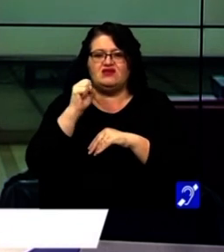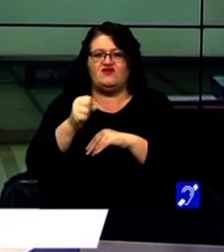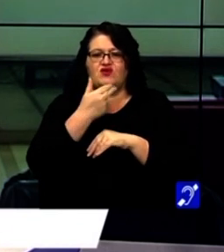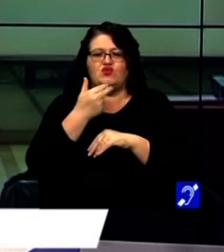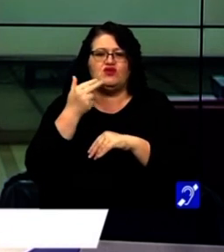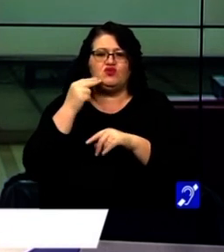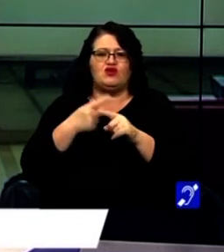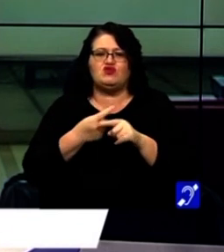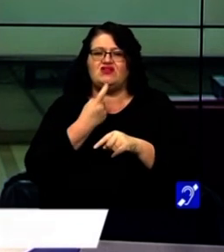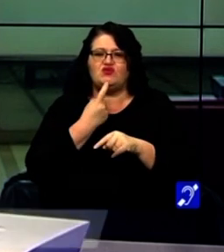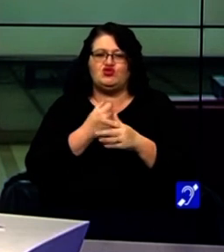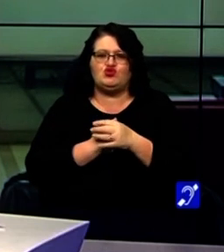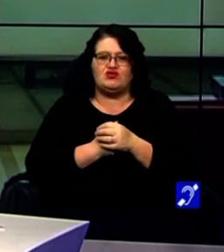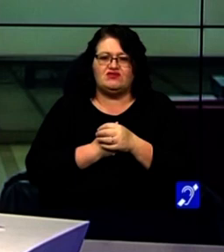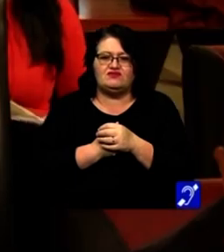Muzica